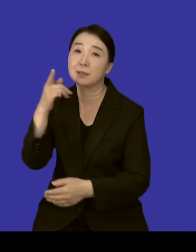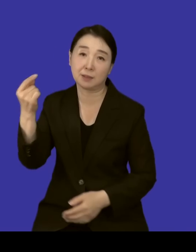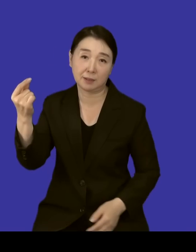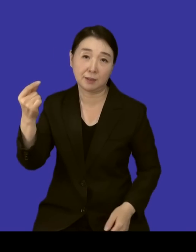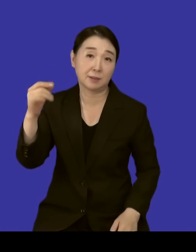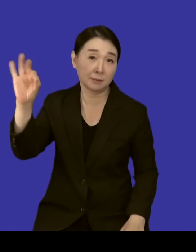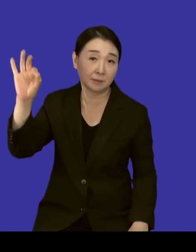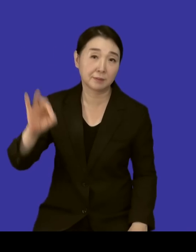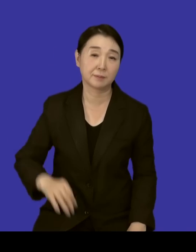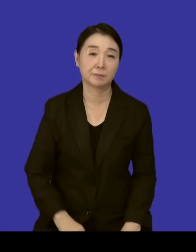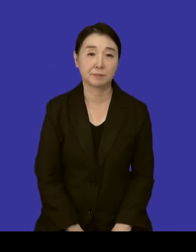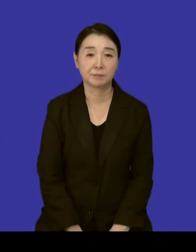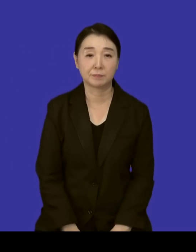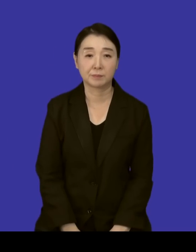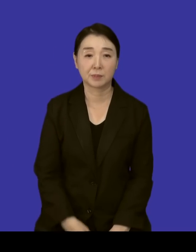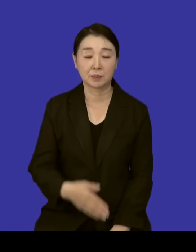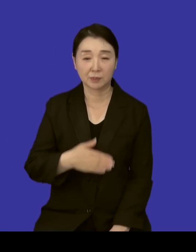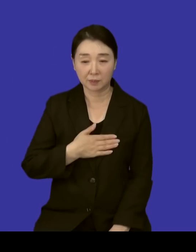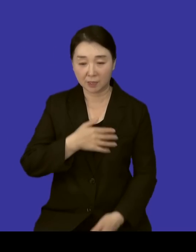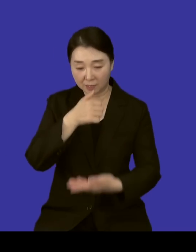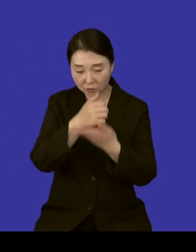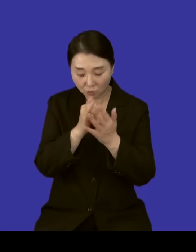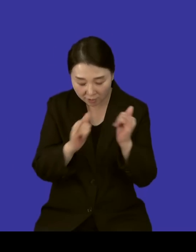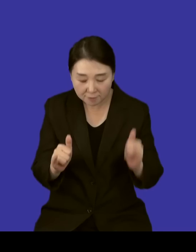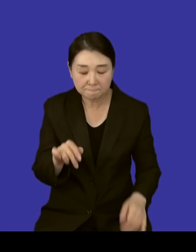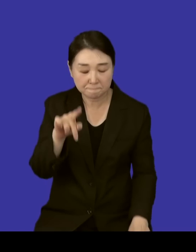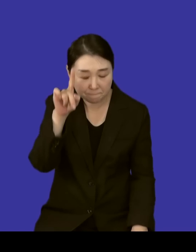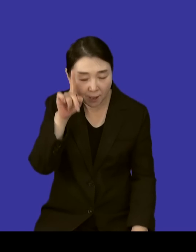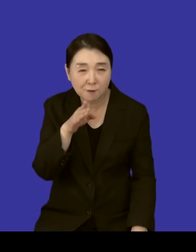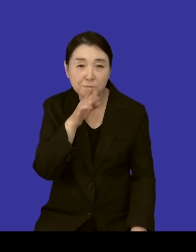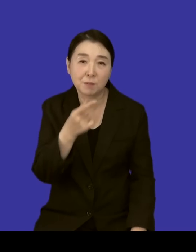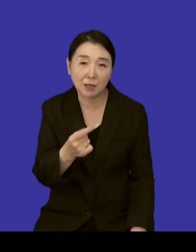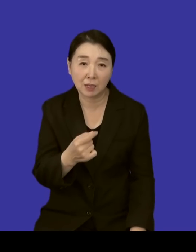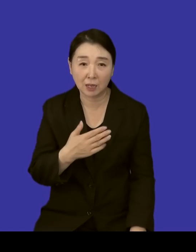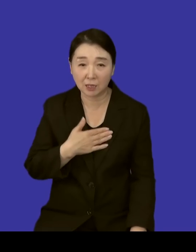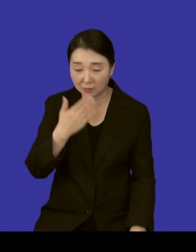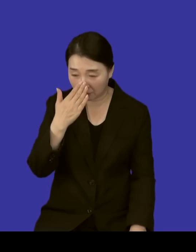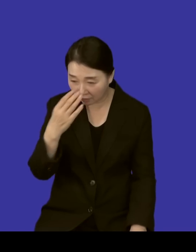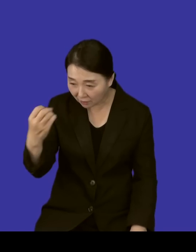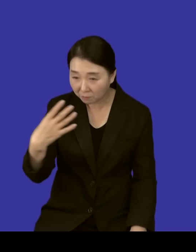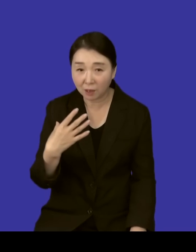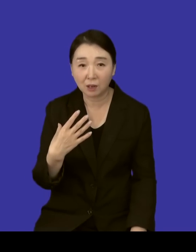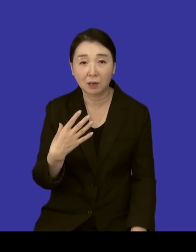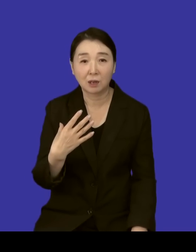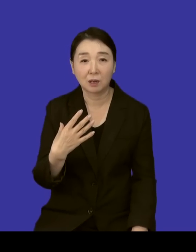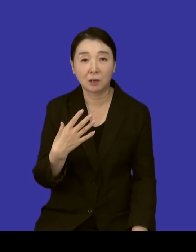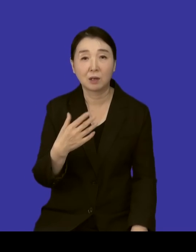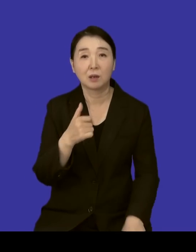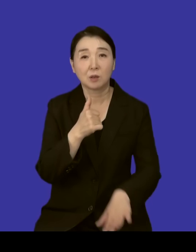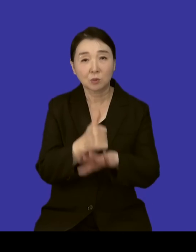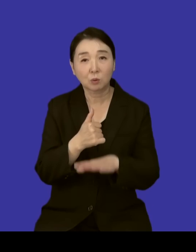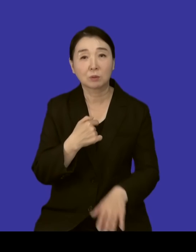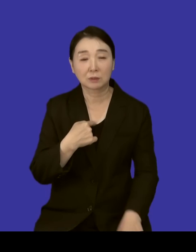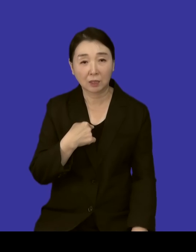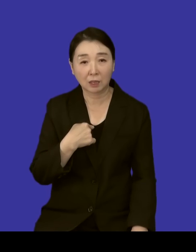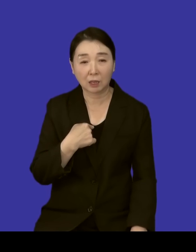근데 저는 100% 죄인이라는 거 아까 저보고 착하다고 그랬는데 네. 입만 열면 제가 그래 난 착하지.